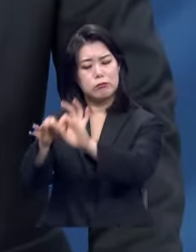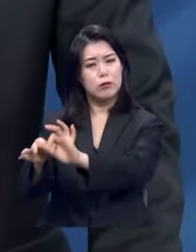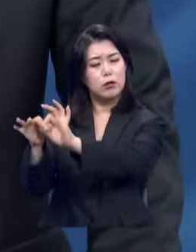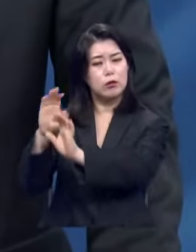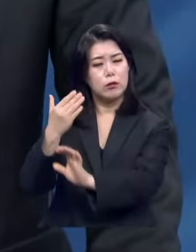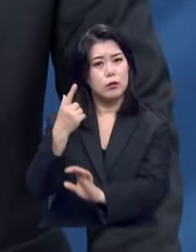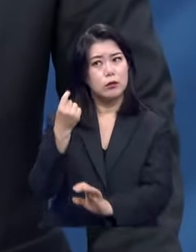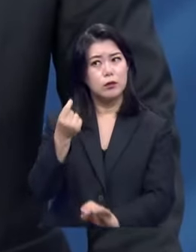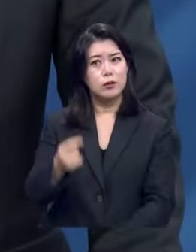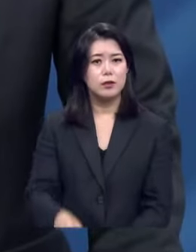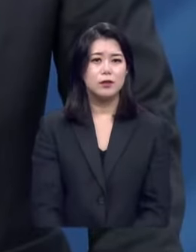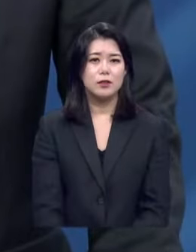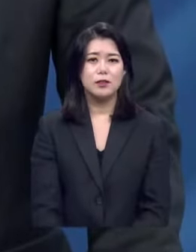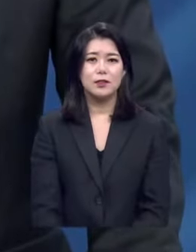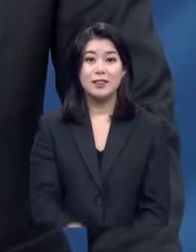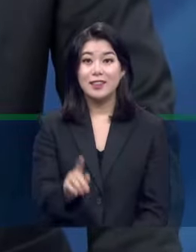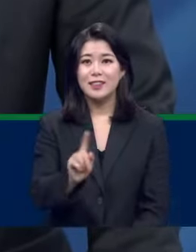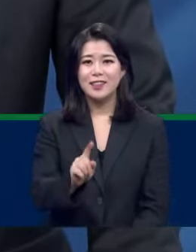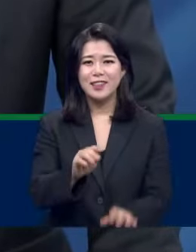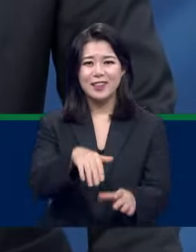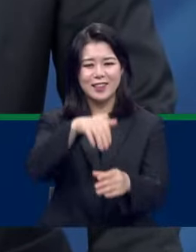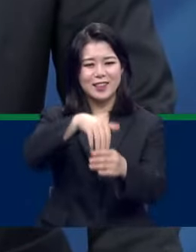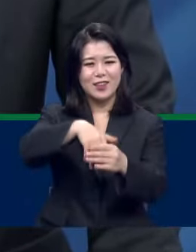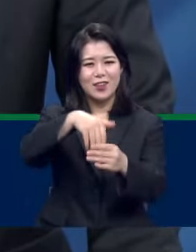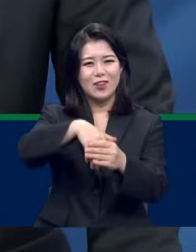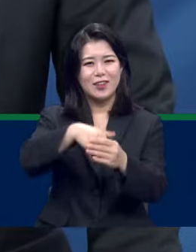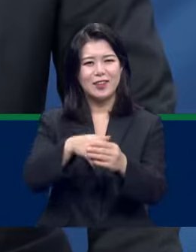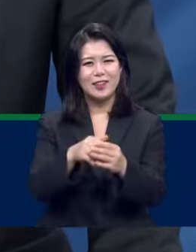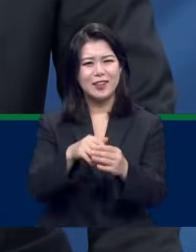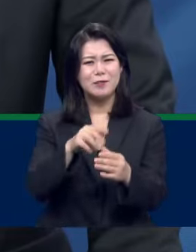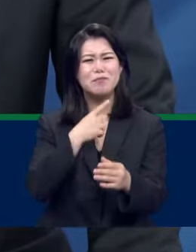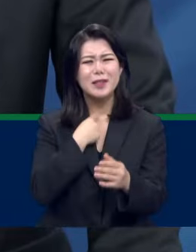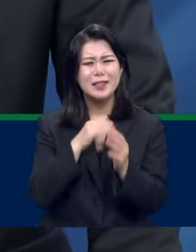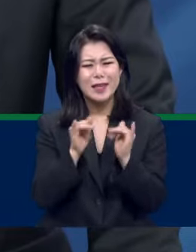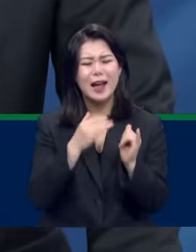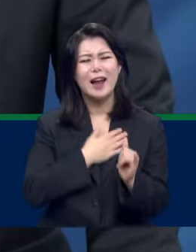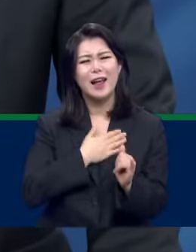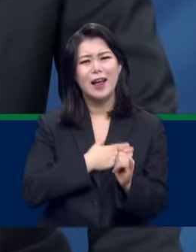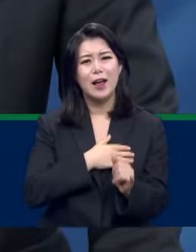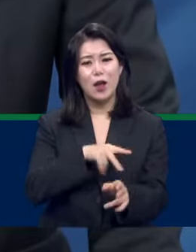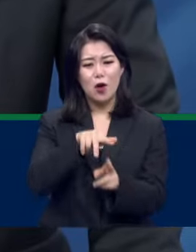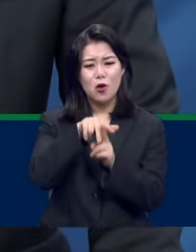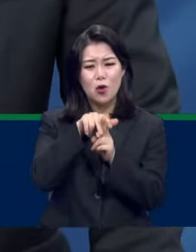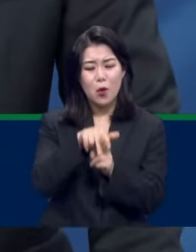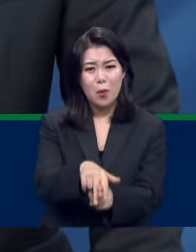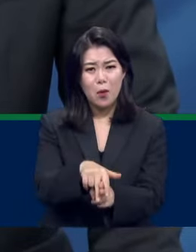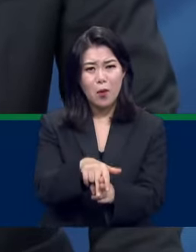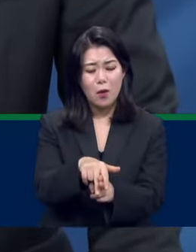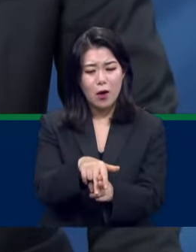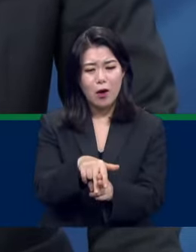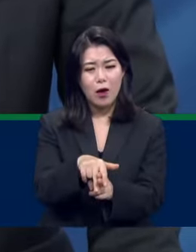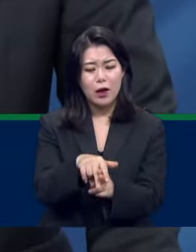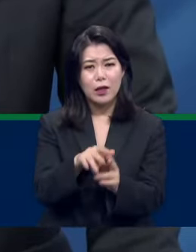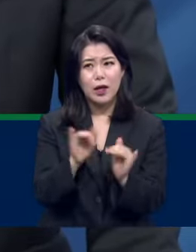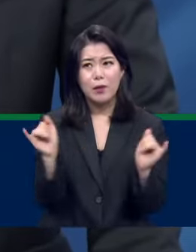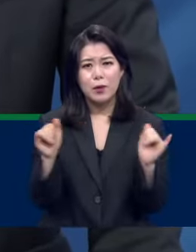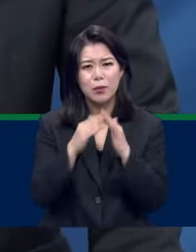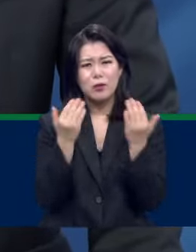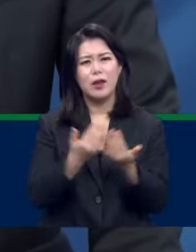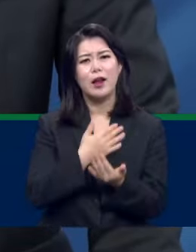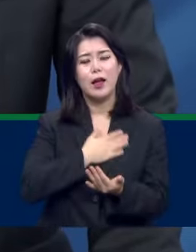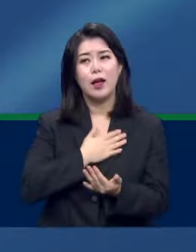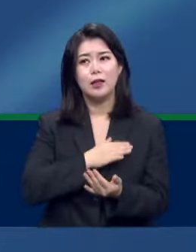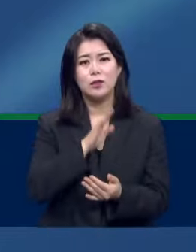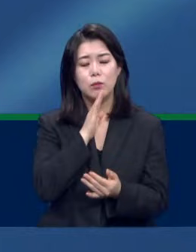해요 이게요 여기 선거를 치어 보신 분들은요 선거의 후보가 되면 지푸라기라도 잡는 심정이고 속된말로